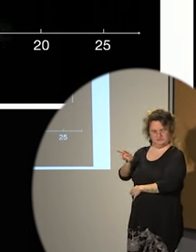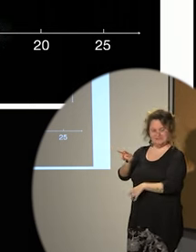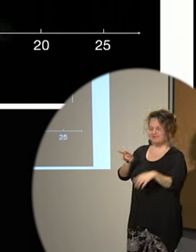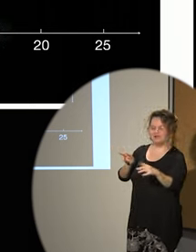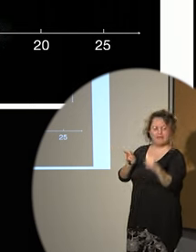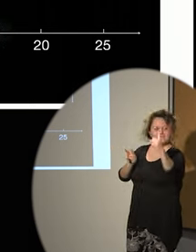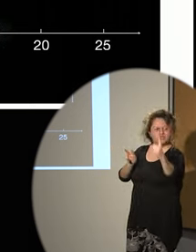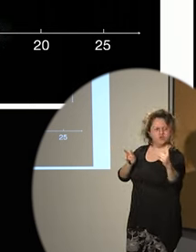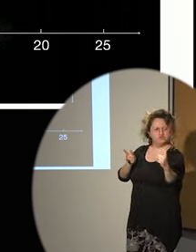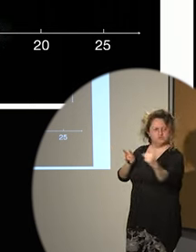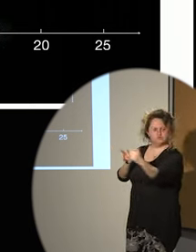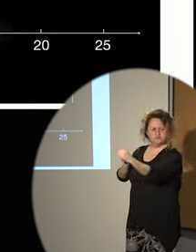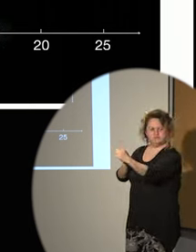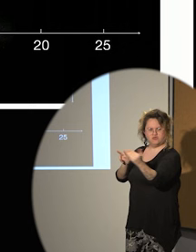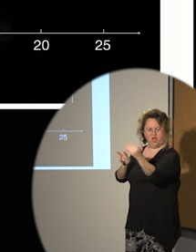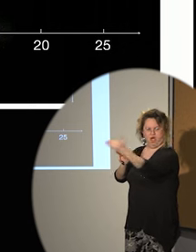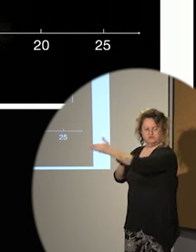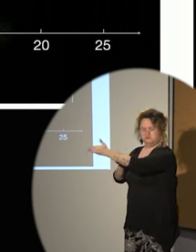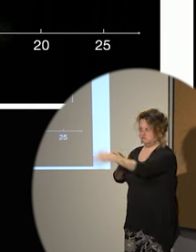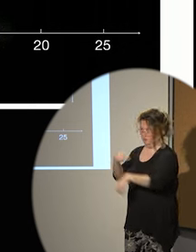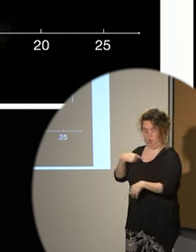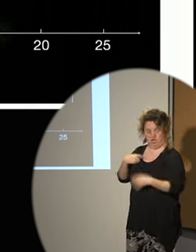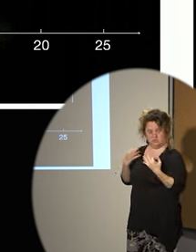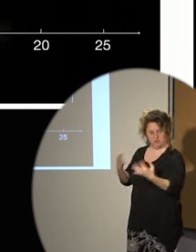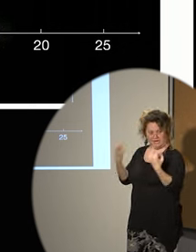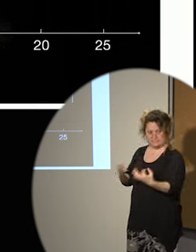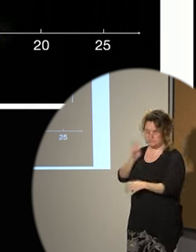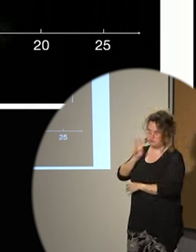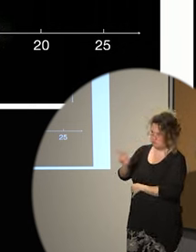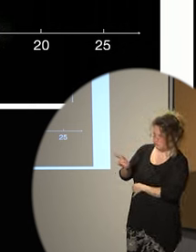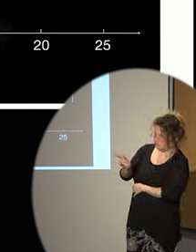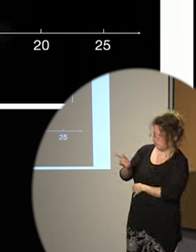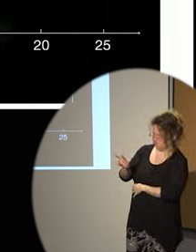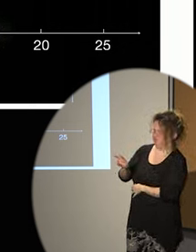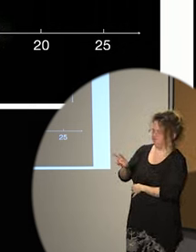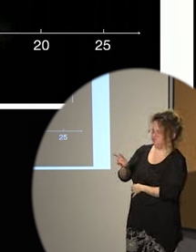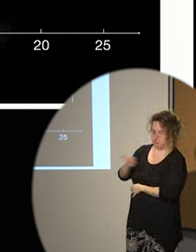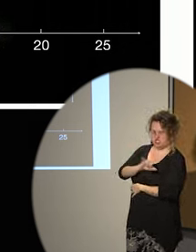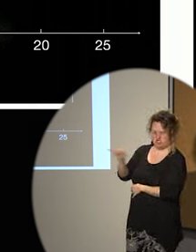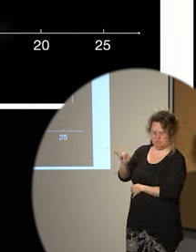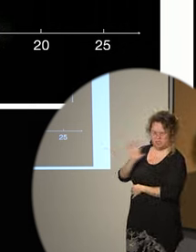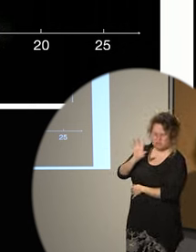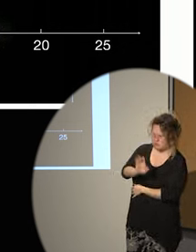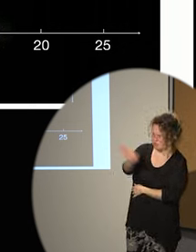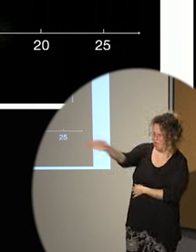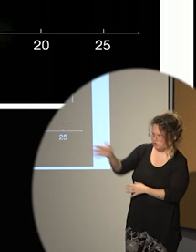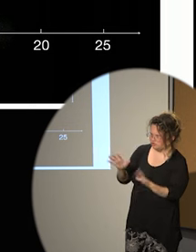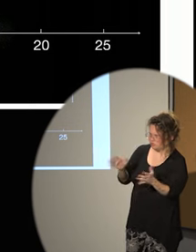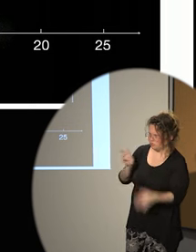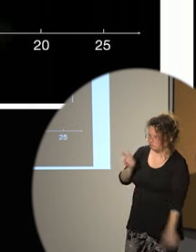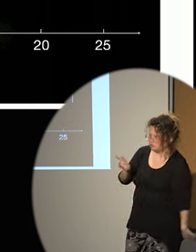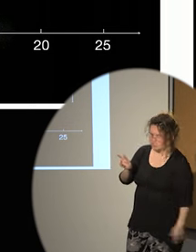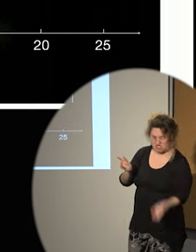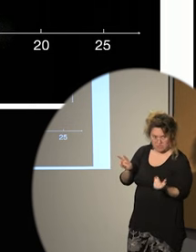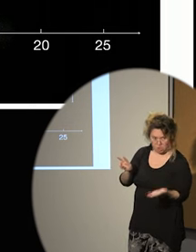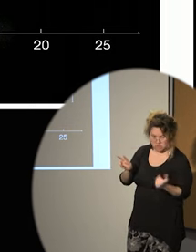rentrer dans le trou noir, alors que l'autre est complètement, lui, rentré dans le trou noir. Et en fait, la seule façon de l'expliquer, mathématiquement, c'est qu'il faut qu'il y ait une inversion